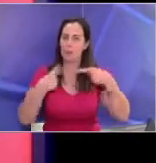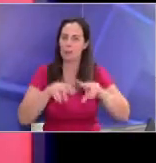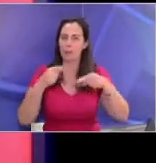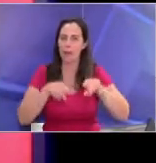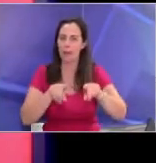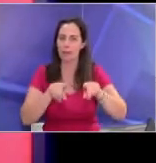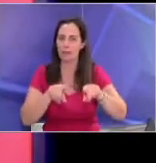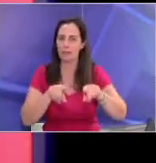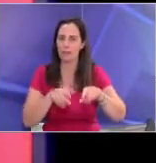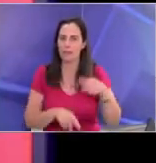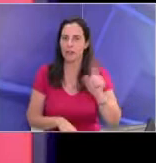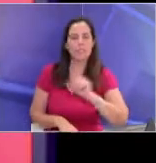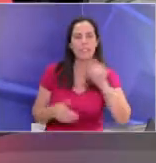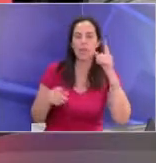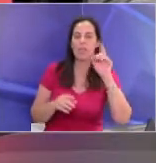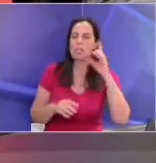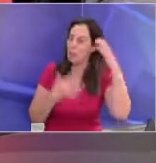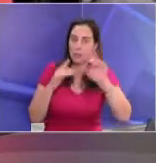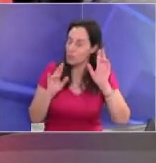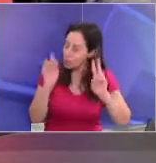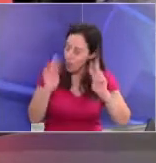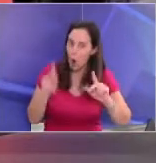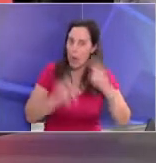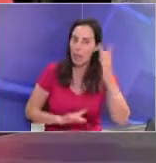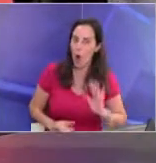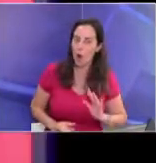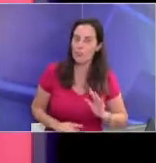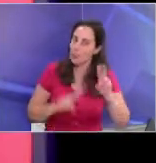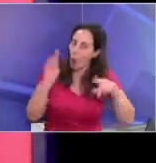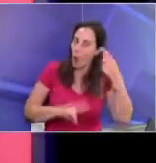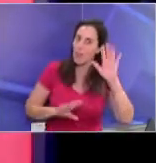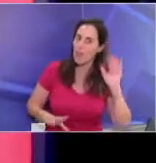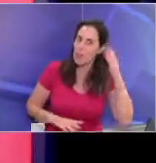את הימין. נכון. אתה סיפרת, זה לא בדיוני, זה יכול לקרות כמו שזה קרה.